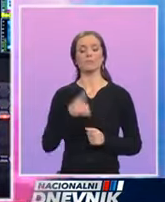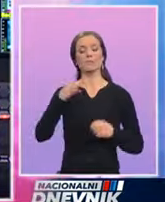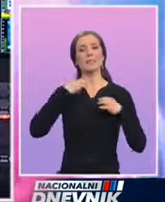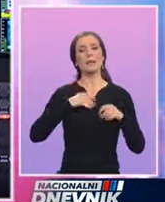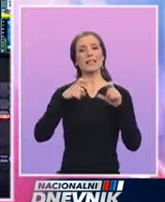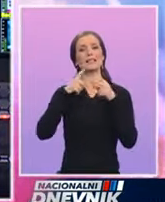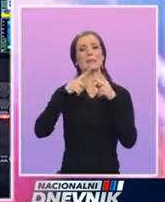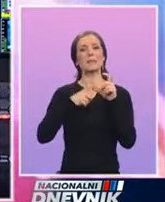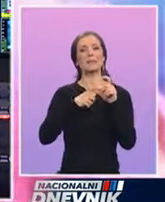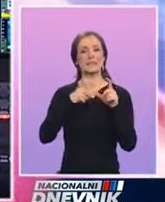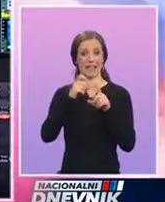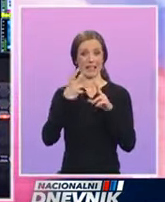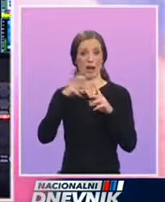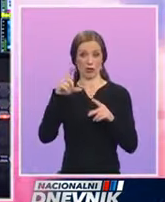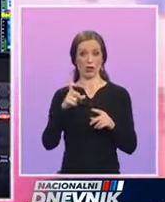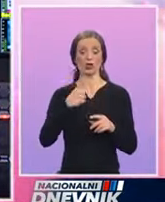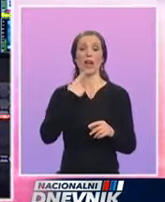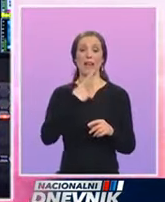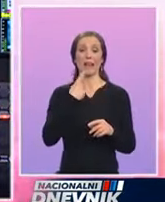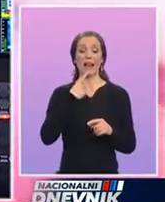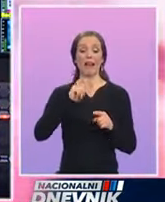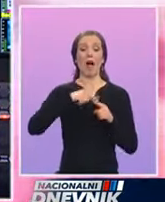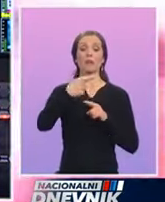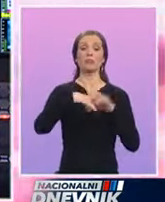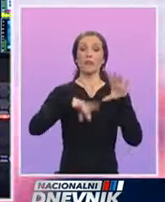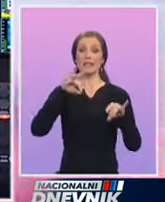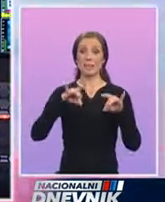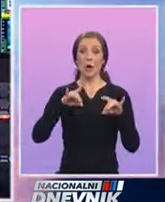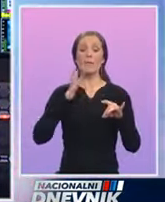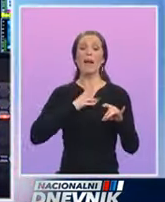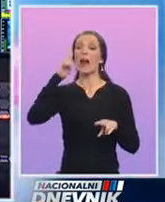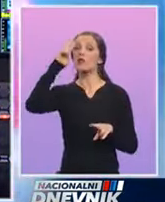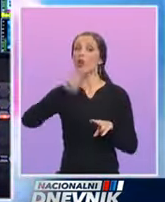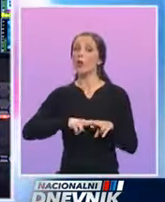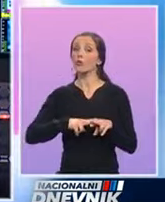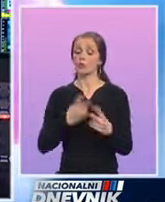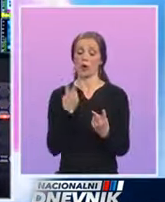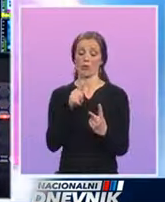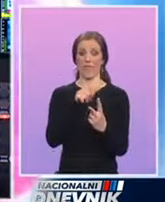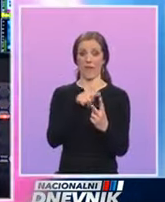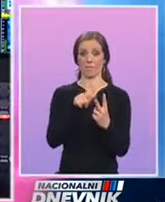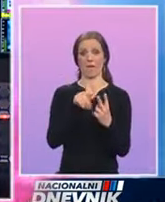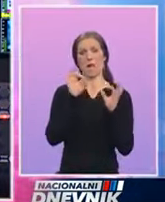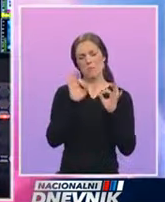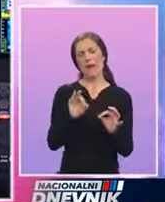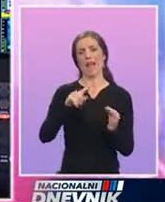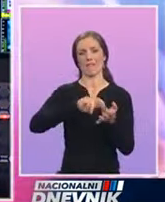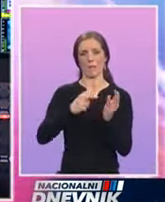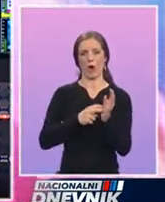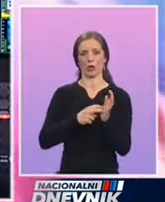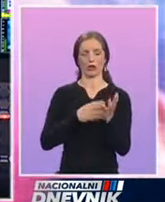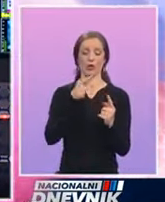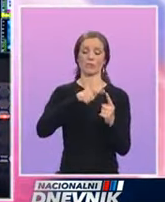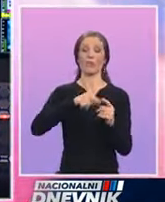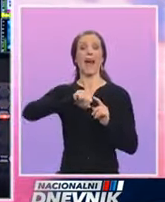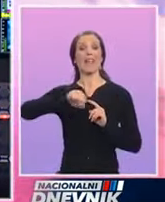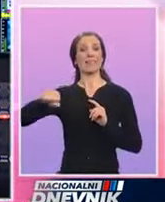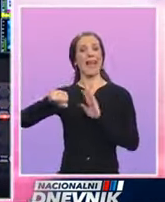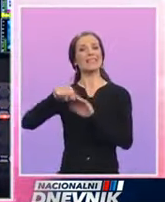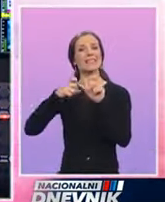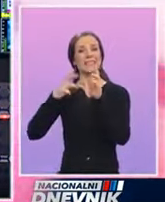Predsednik SPS-a Ivica Dačić poručio je da na predstojećim izborima građani odlučuju između dve prave političke opcije, desnog programa SNS-a